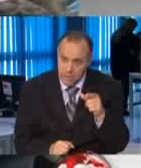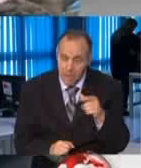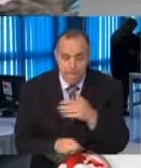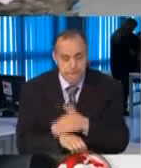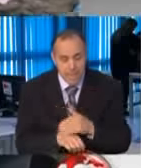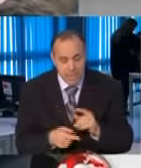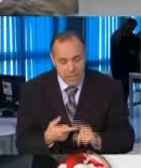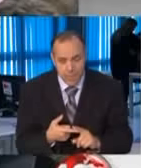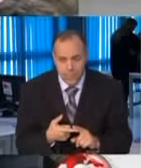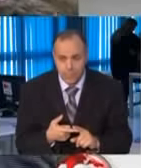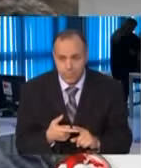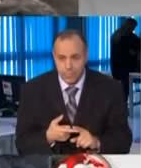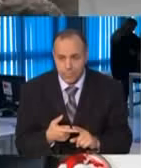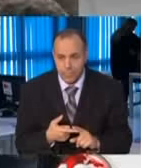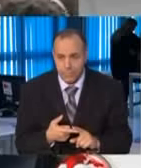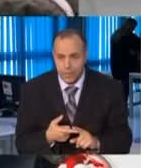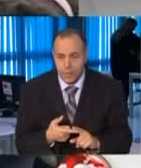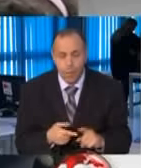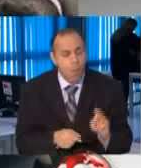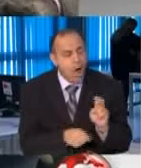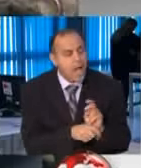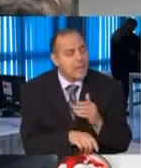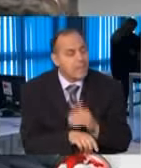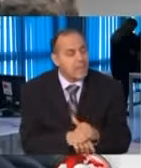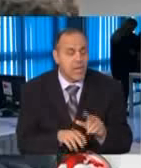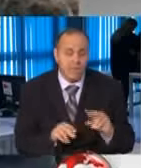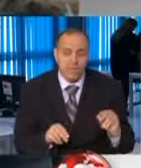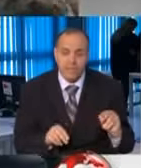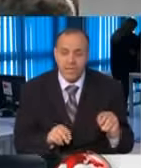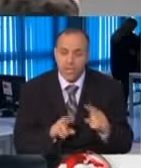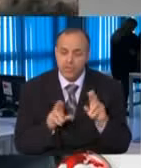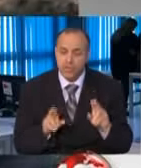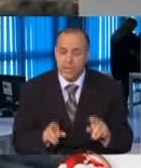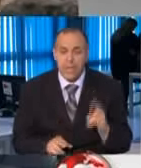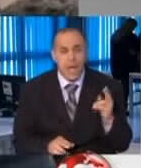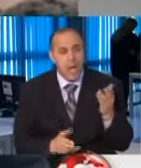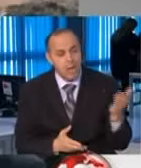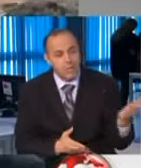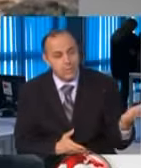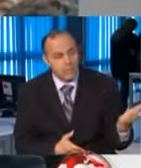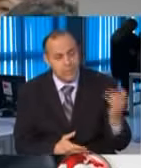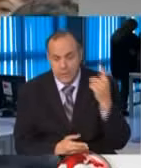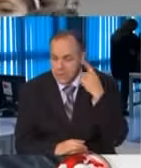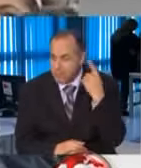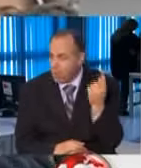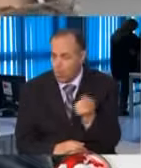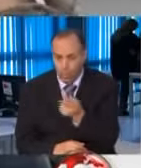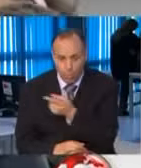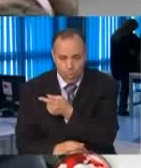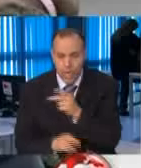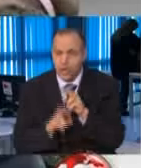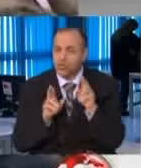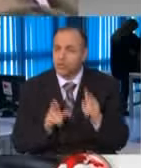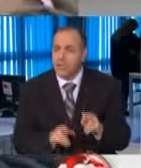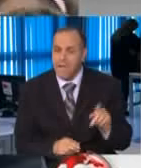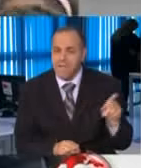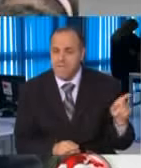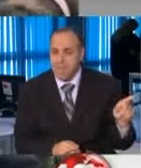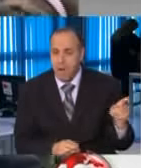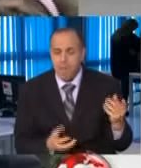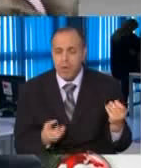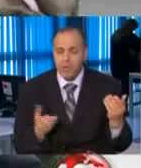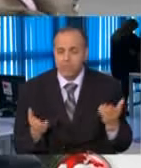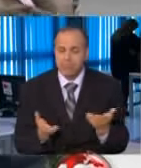البطاء وبقى بطاء. الشهايد العليا هاي المواطنين تسمع فيها، الشهايد العليا زادت